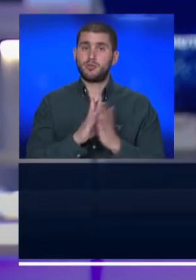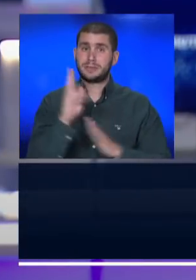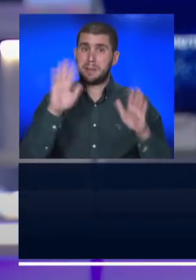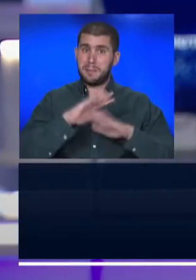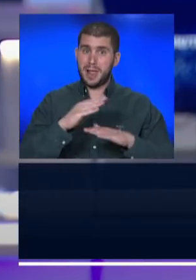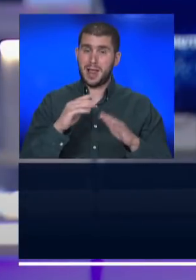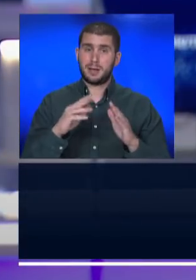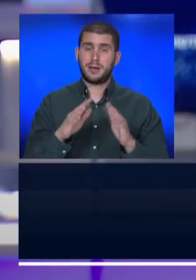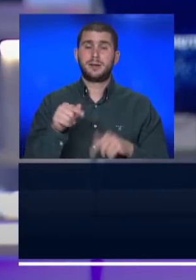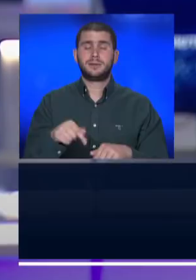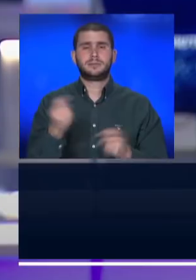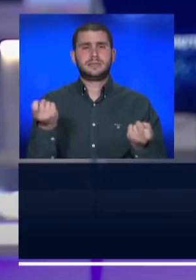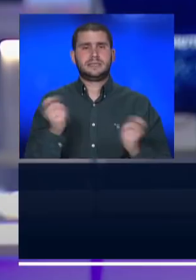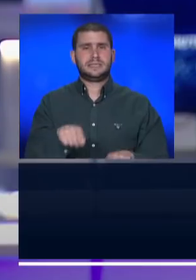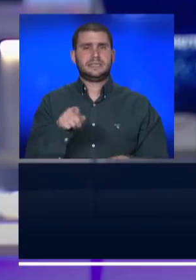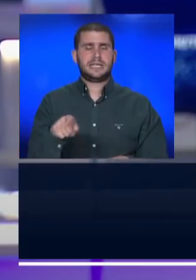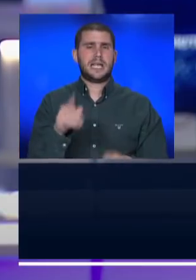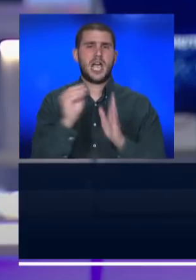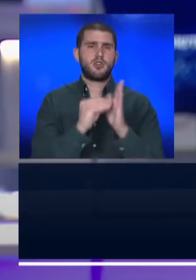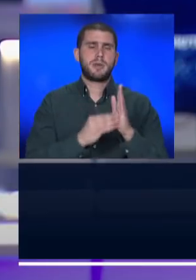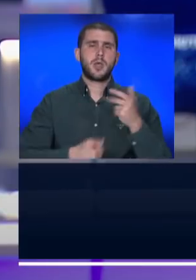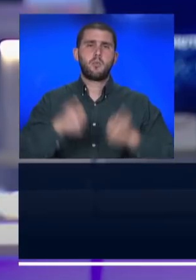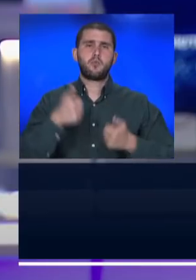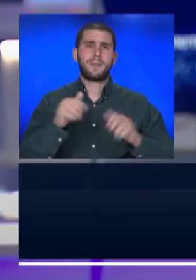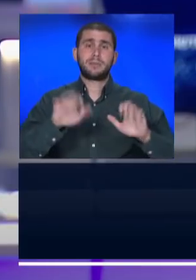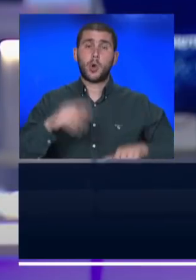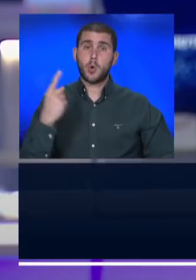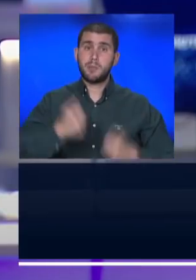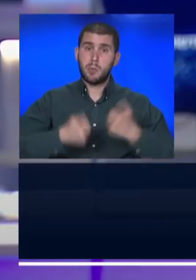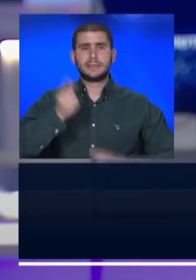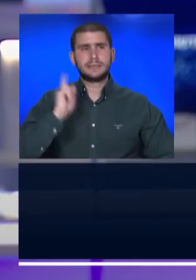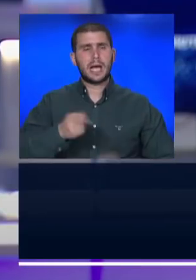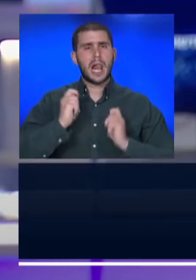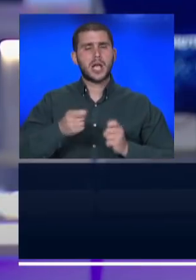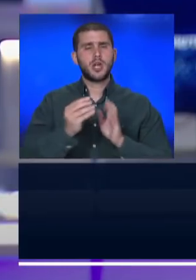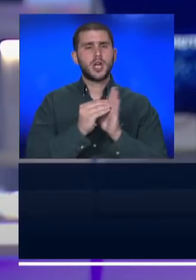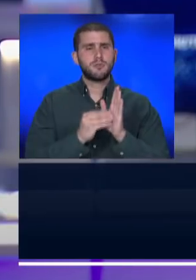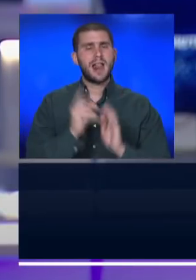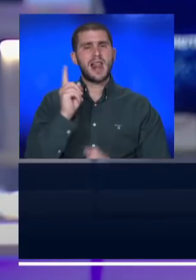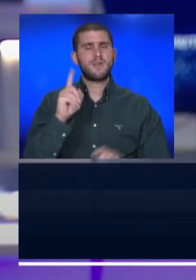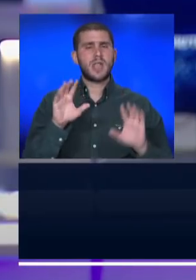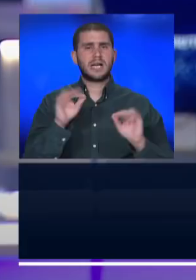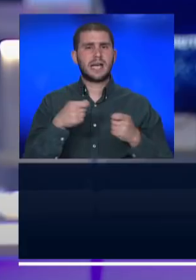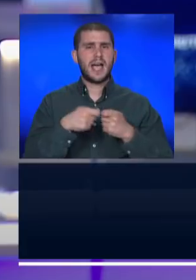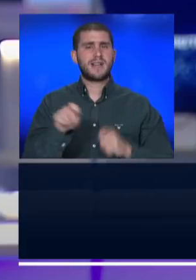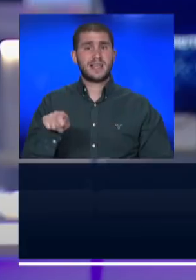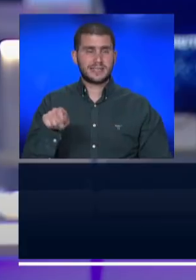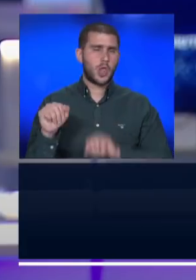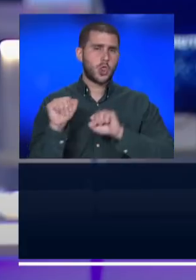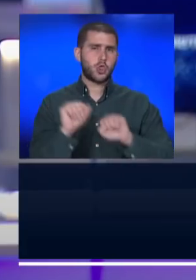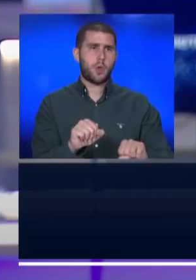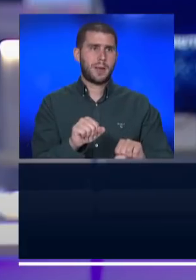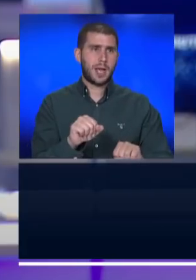המועמדים לנשיאות. כל אחד מהמועמדים יצטרך להגיש רשימה של לפחות 10 חברי כנסת שתומכים בו. הבחירות